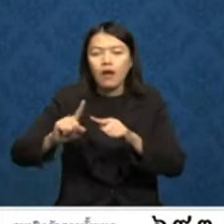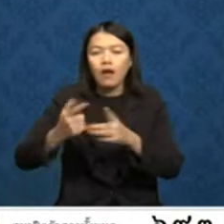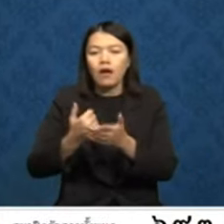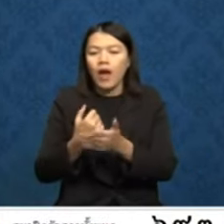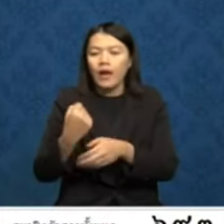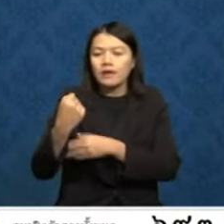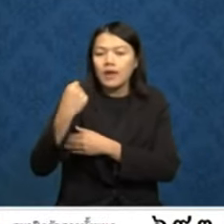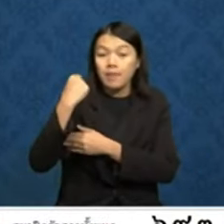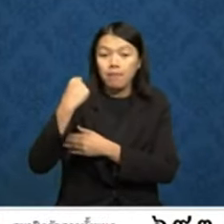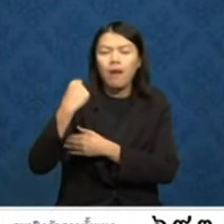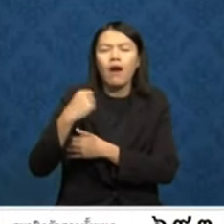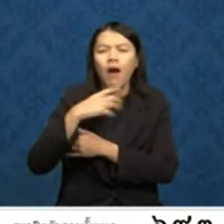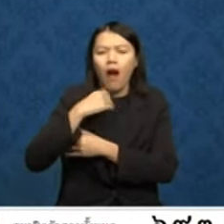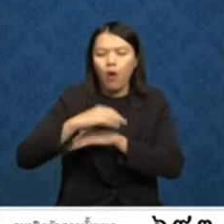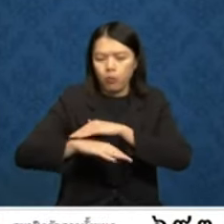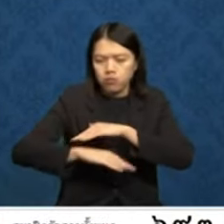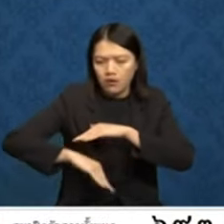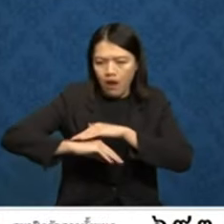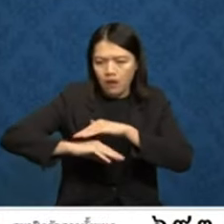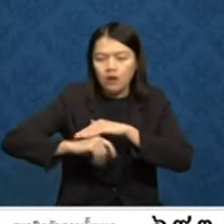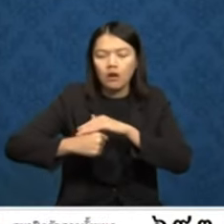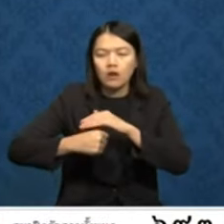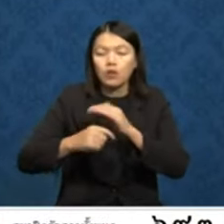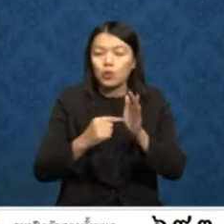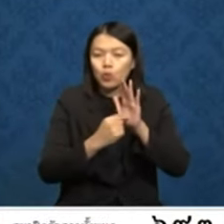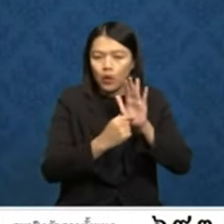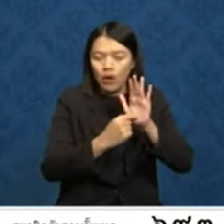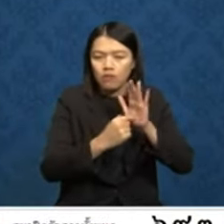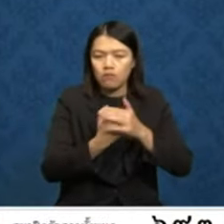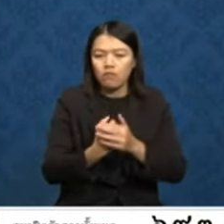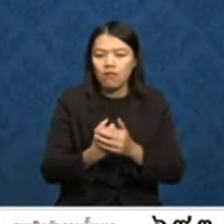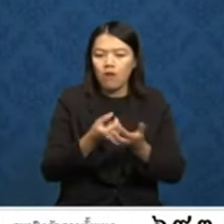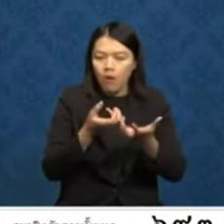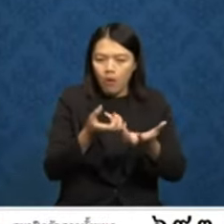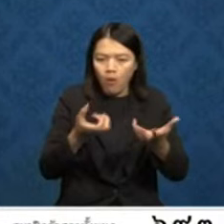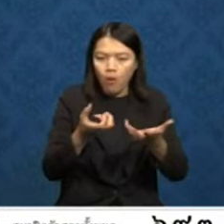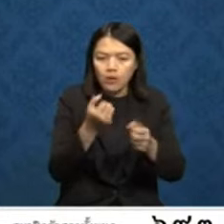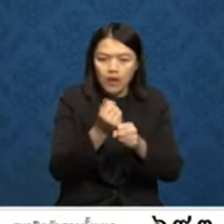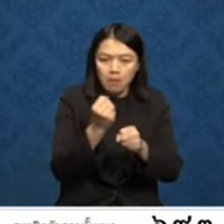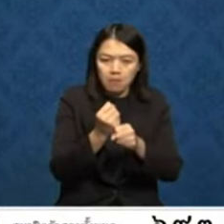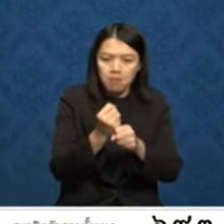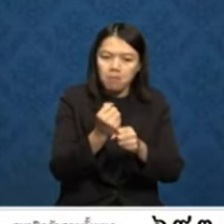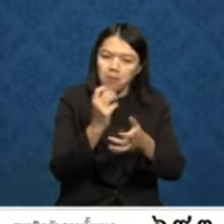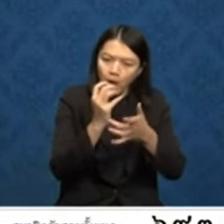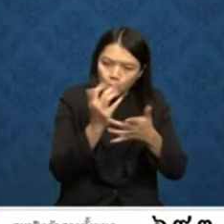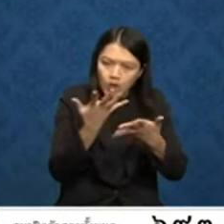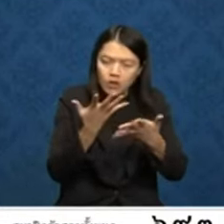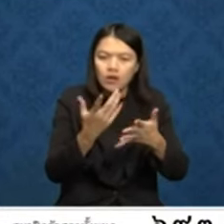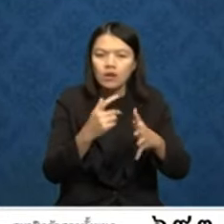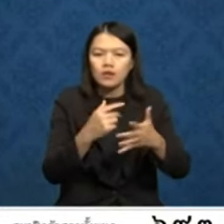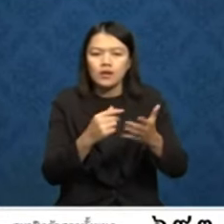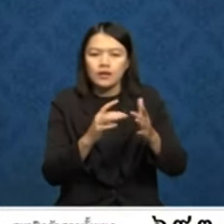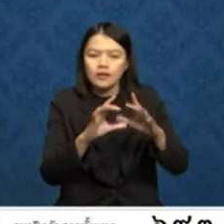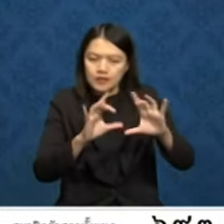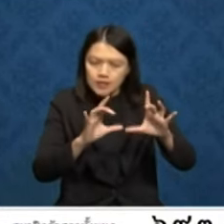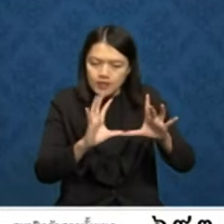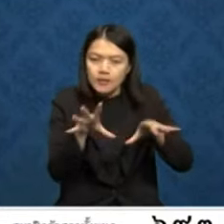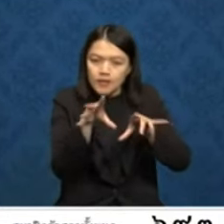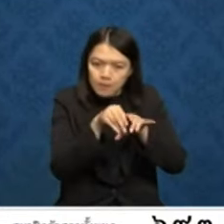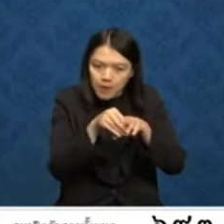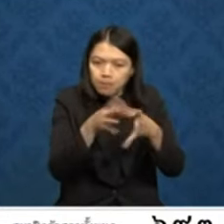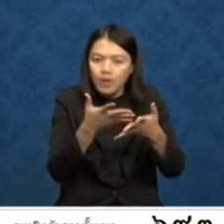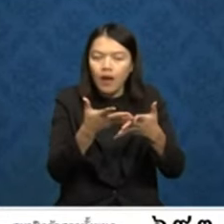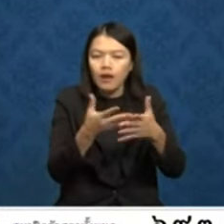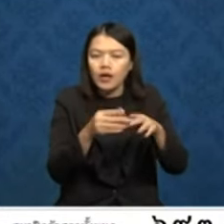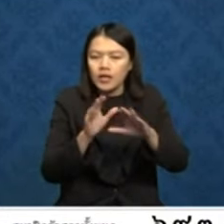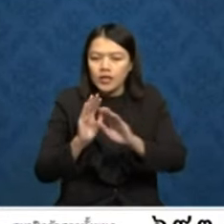เข้มแข็งเดิมในอุตสาหกรรมดิจิทัลเช่นการผลิตอุปกรณ์อิเล็กทรอนิกส์การผลิตฮาร์ดดิสก์ให้เป็นอุตสาห